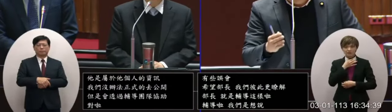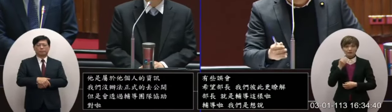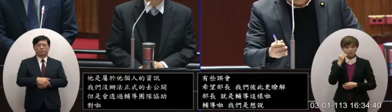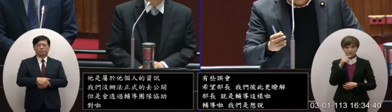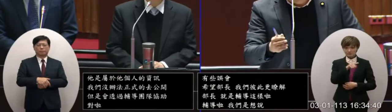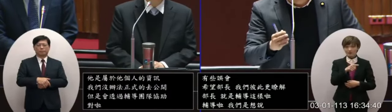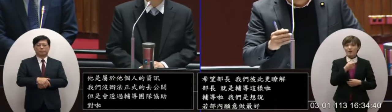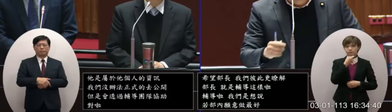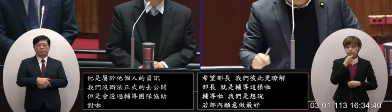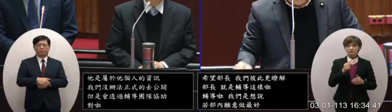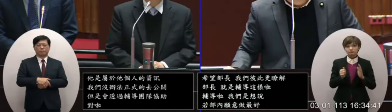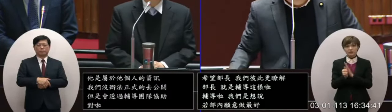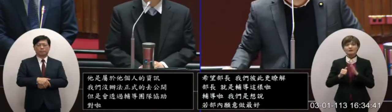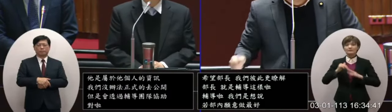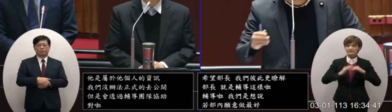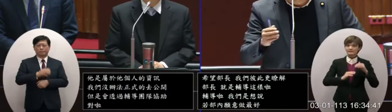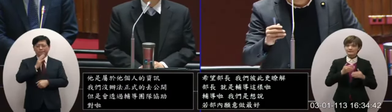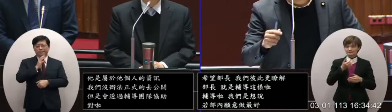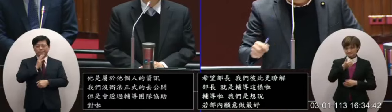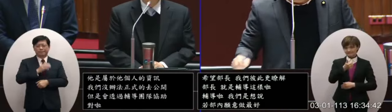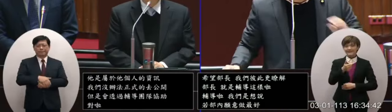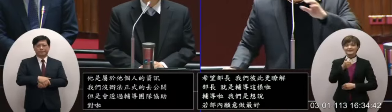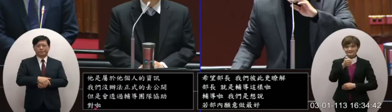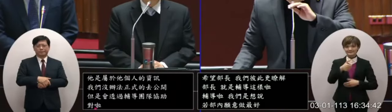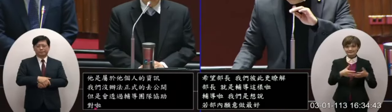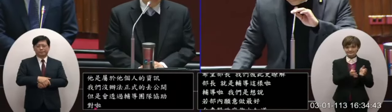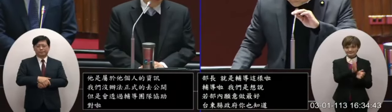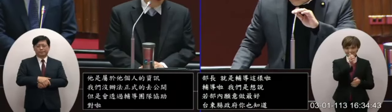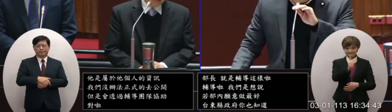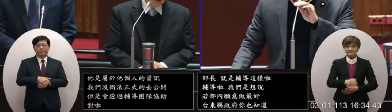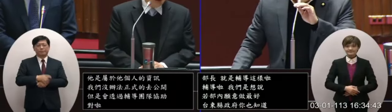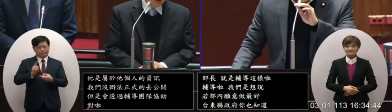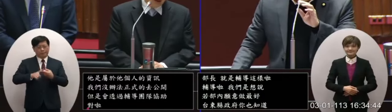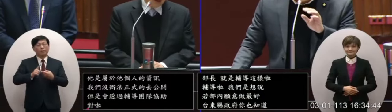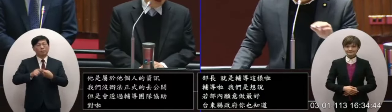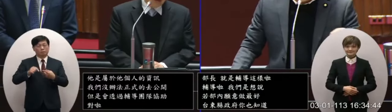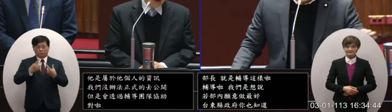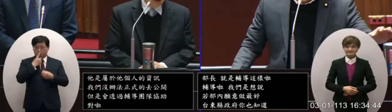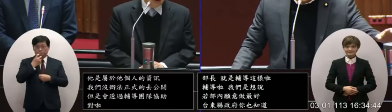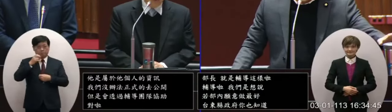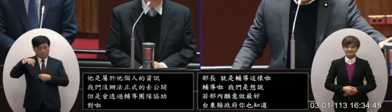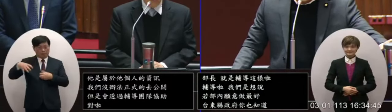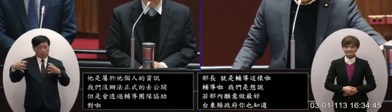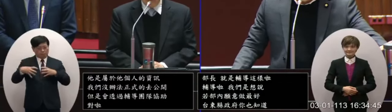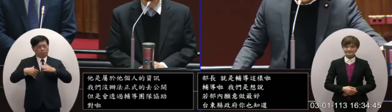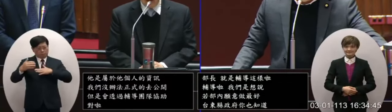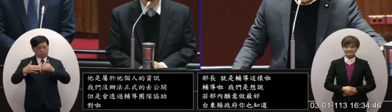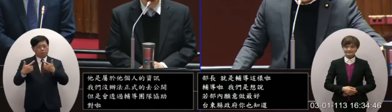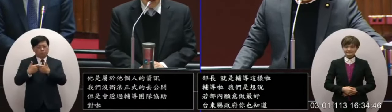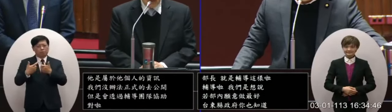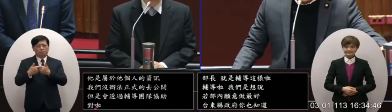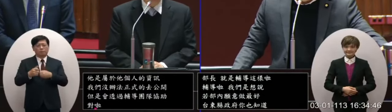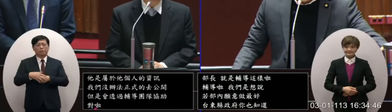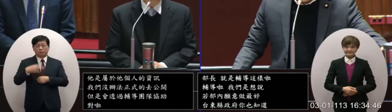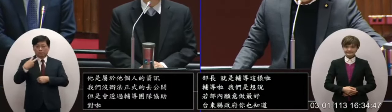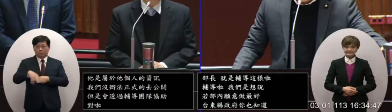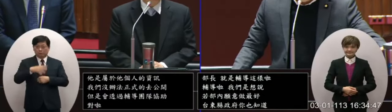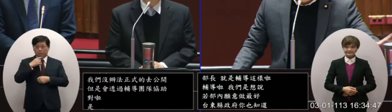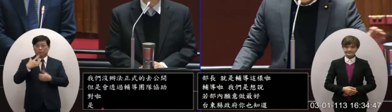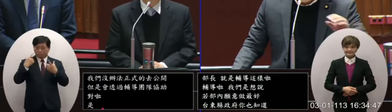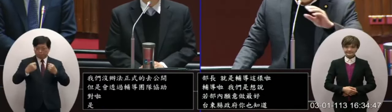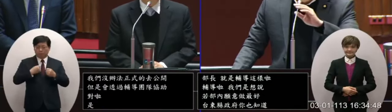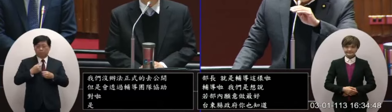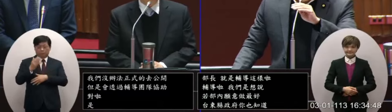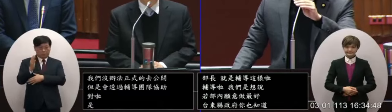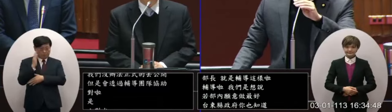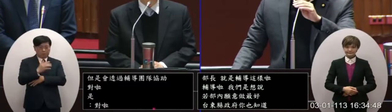我们一起为世家这个产业来努力。谢谢部长。 好， 这对了，这个中央跟地方要合作，而且呢， 公司也要协